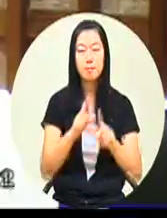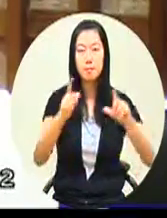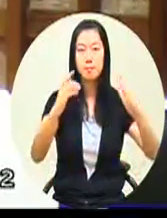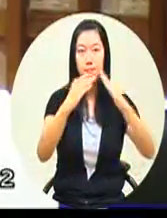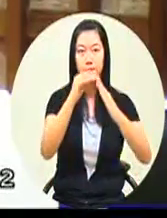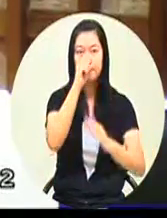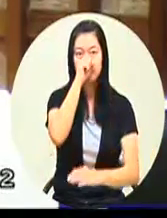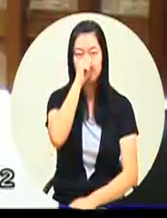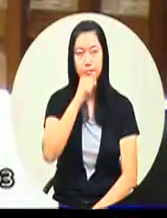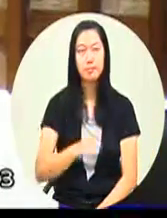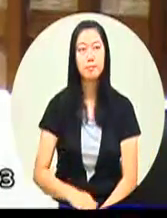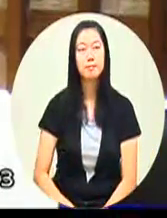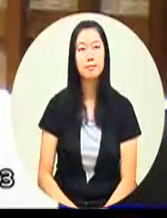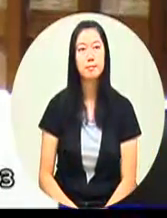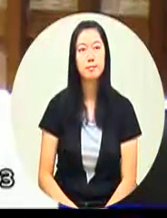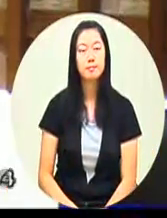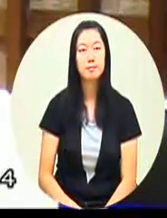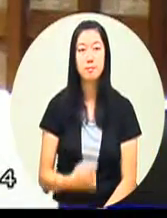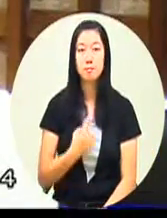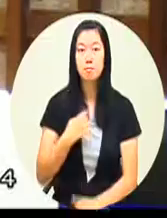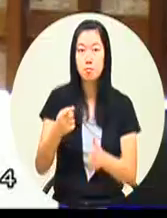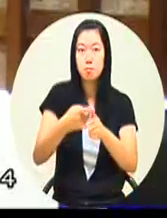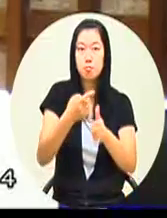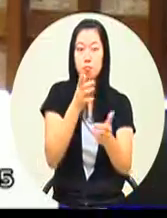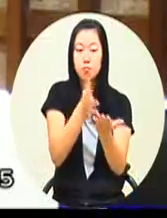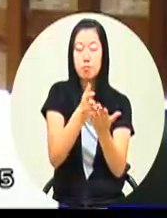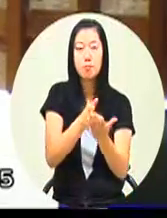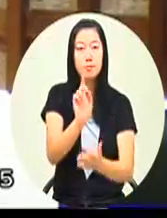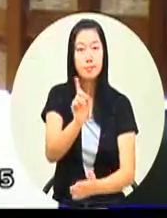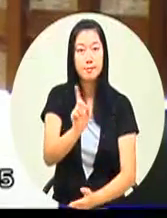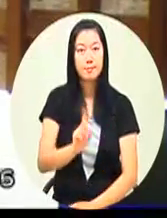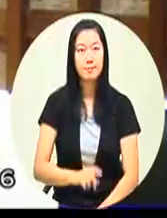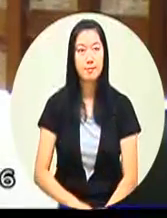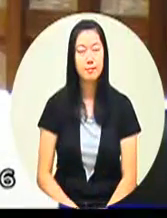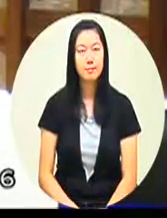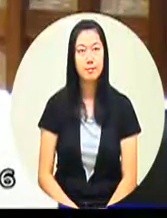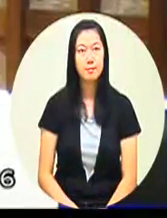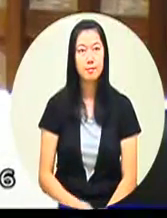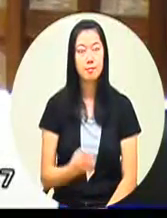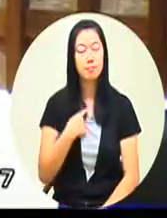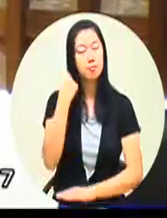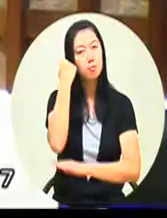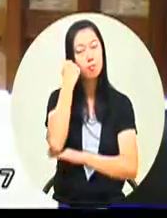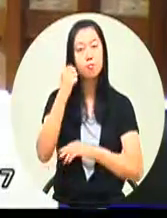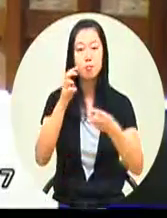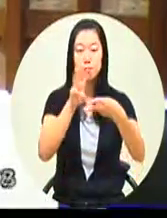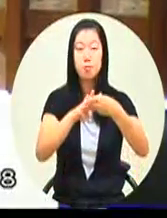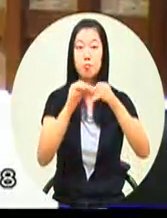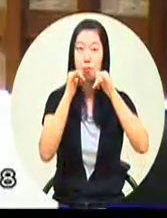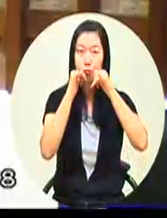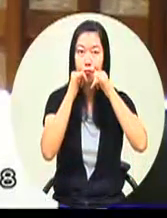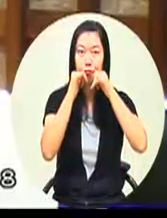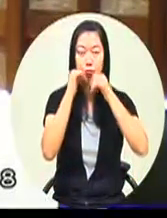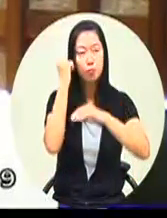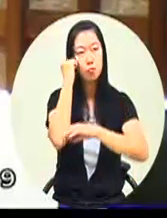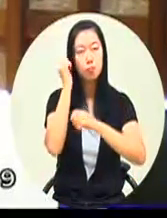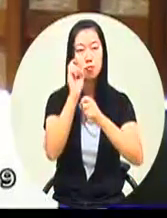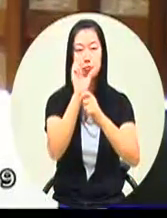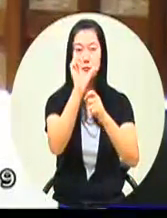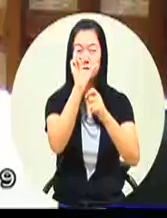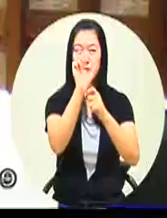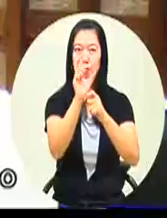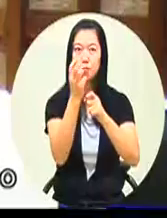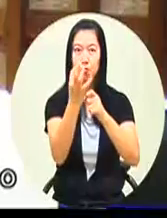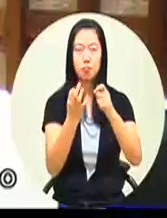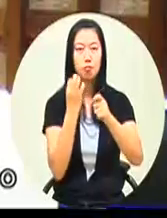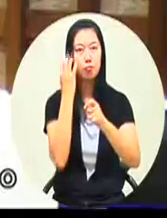首先本席要来讲的，就是讲我住伫田寮，应该60几栋我户口拢